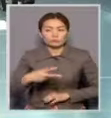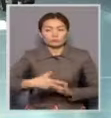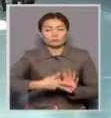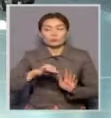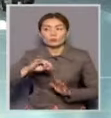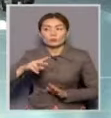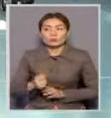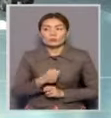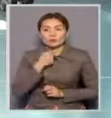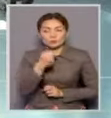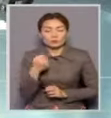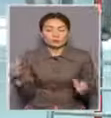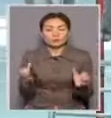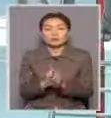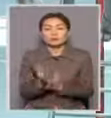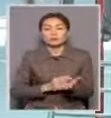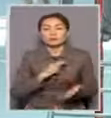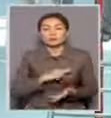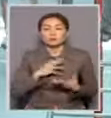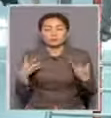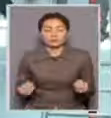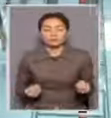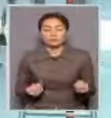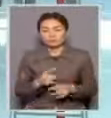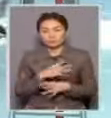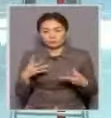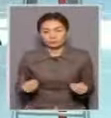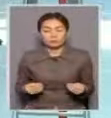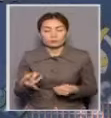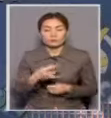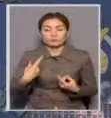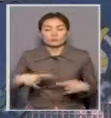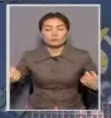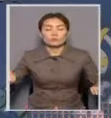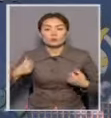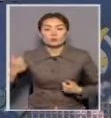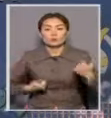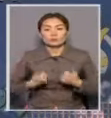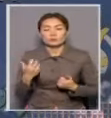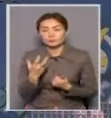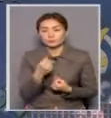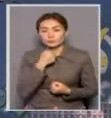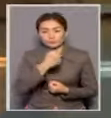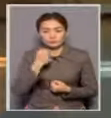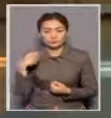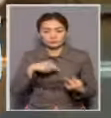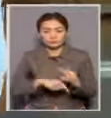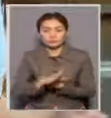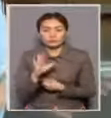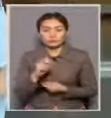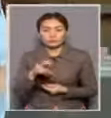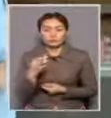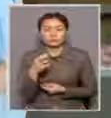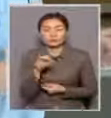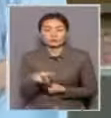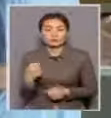28-ші маусым Бұқаралық ақпарат құралдары қызметкерлері күні айтулы мерекеге орай шаһарда түрлі спорттық сайыстармен бірге журналистер арасында волейболдан